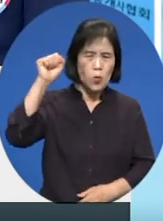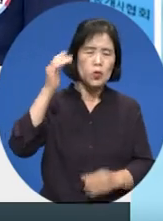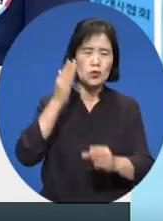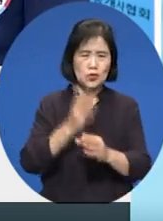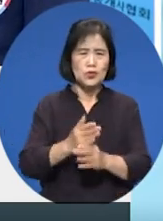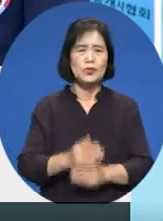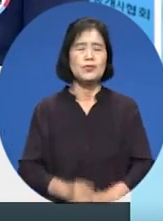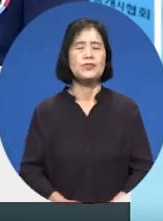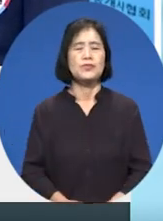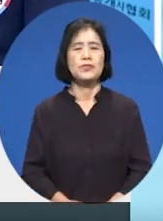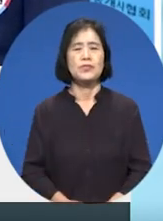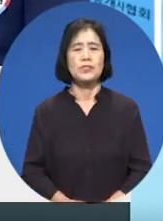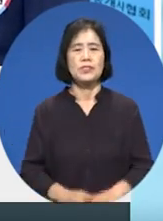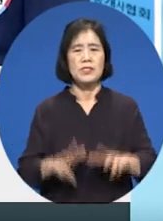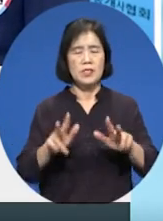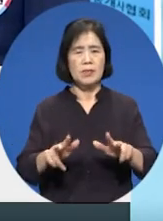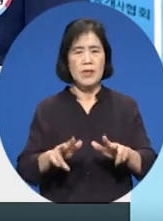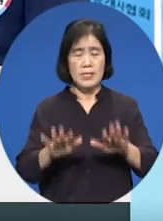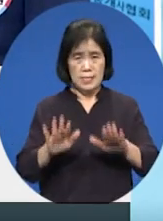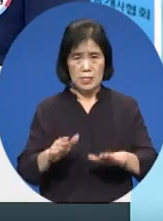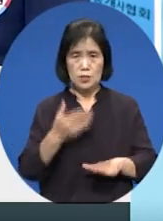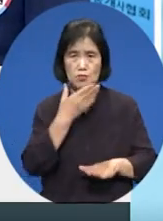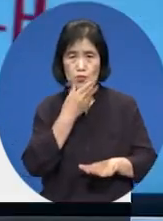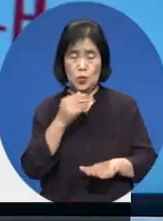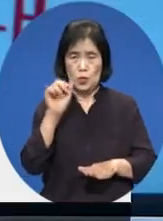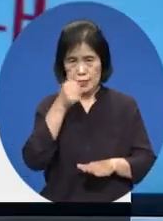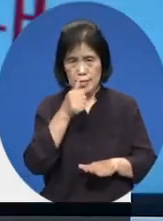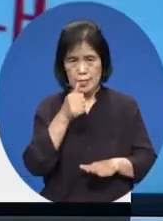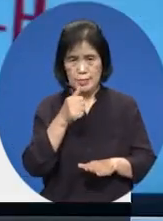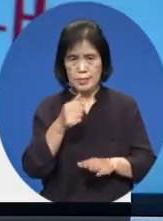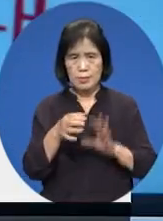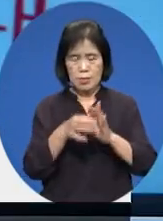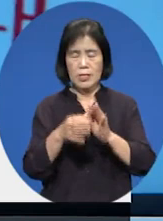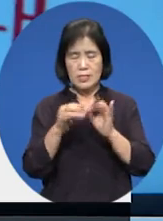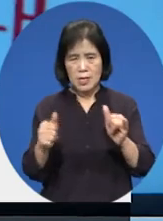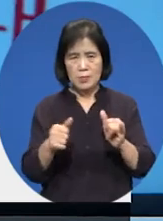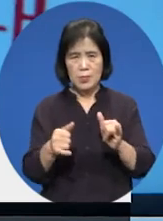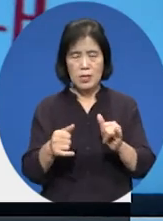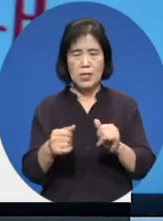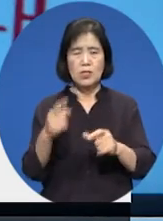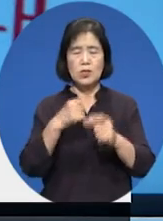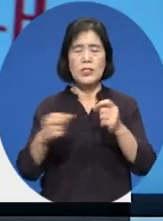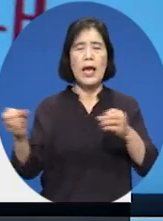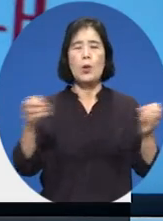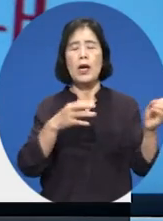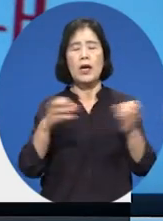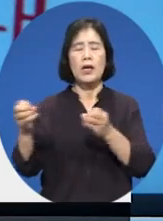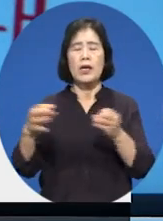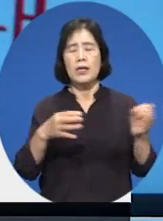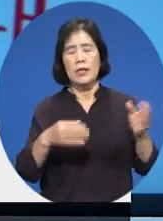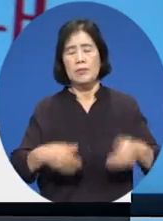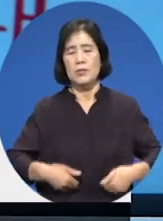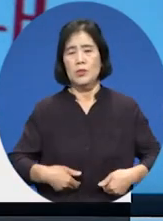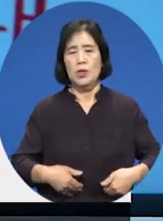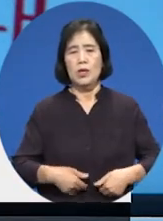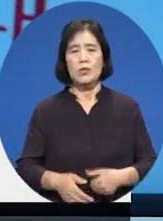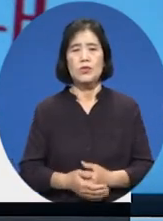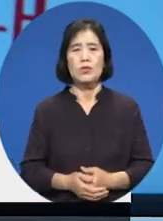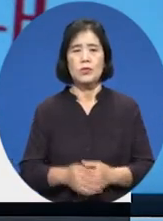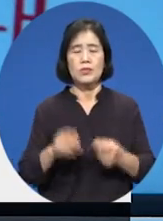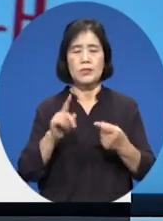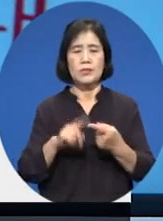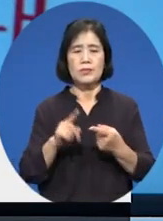더 이 현장의 이해관계들하고 조금 얘기를 더 하셔야 될 것 같고요. 현재 이런